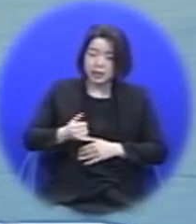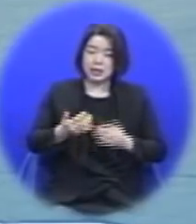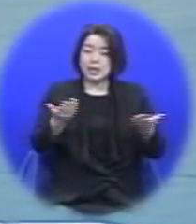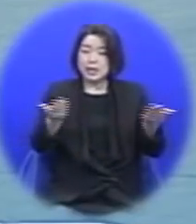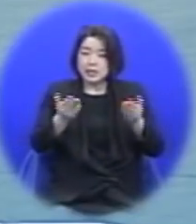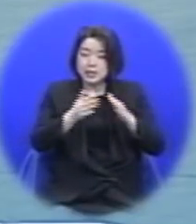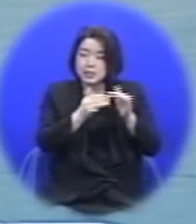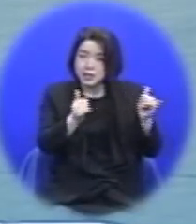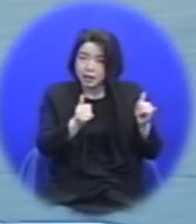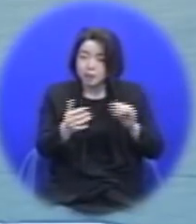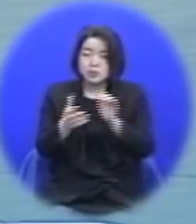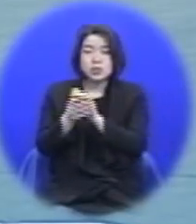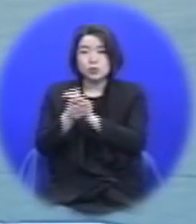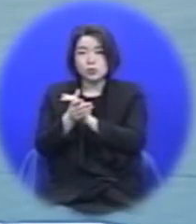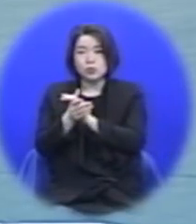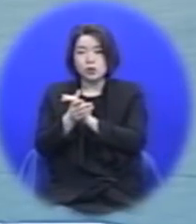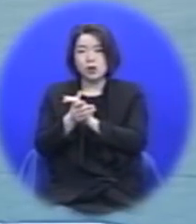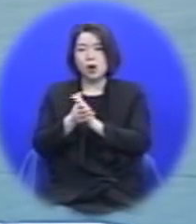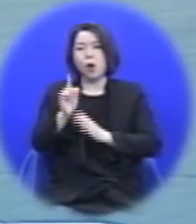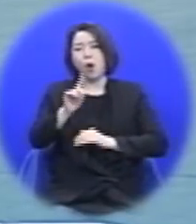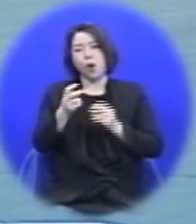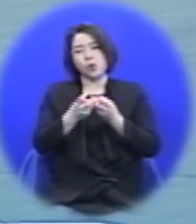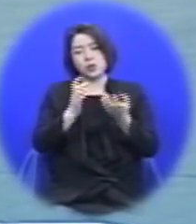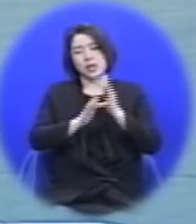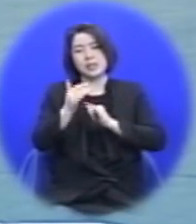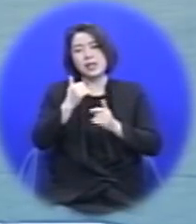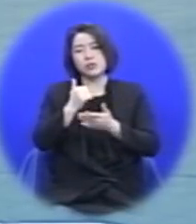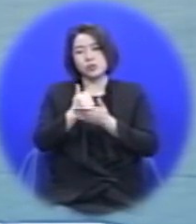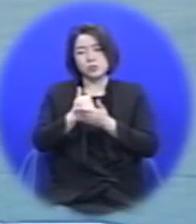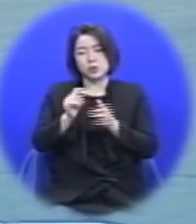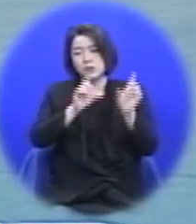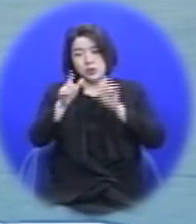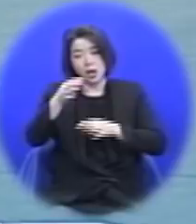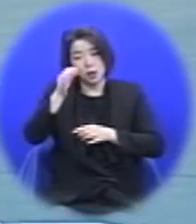친구에게 어떻게 예수님처럼 살 수 있겠어요?